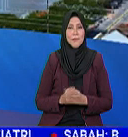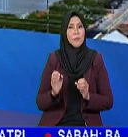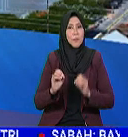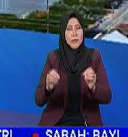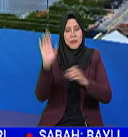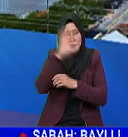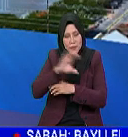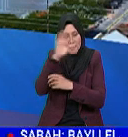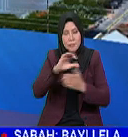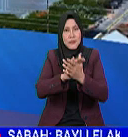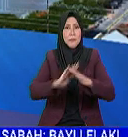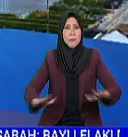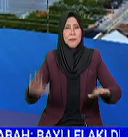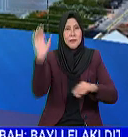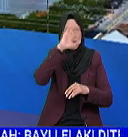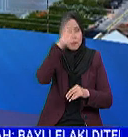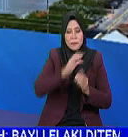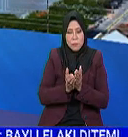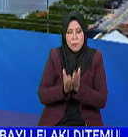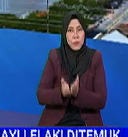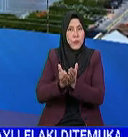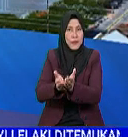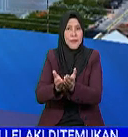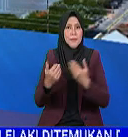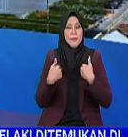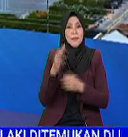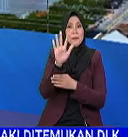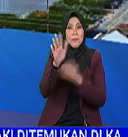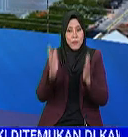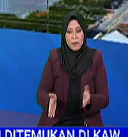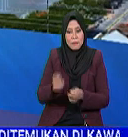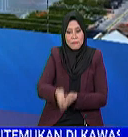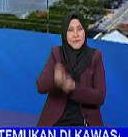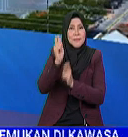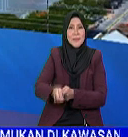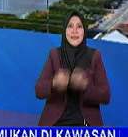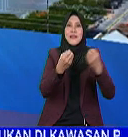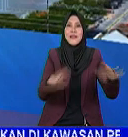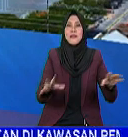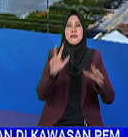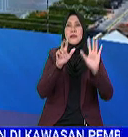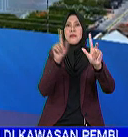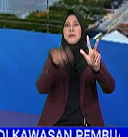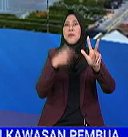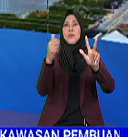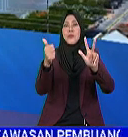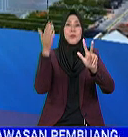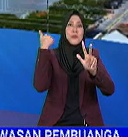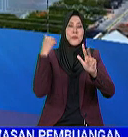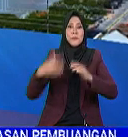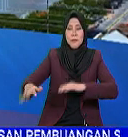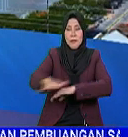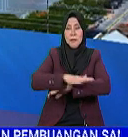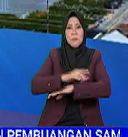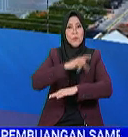operasi mencari dan menyelamatkan wilamed sebuah buat bersama lima pemancing yang hilang sejak 3oktober lepas di antara Pangeran